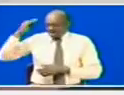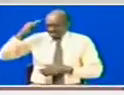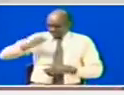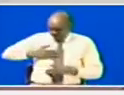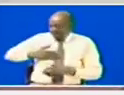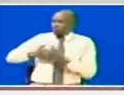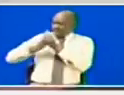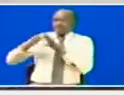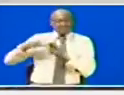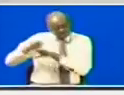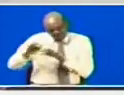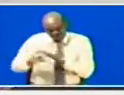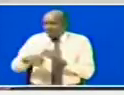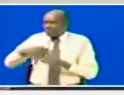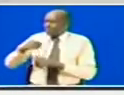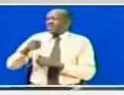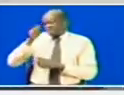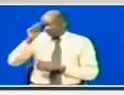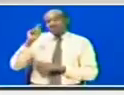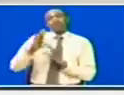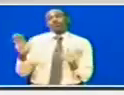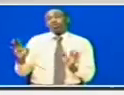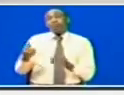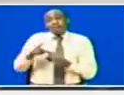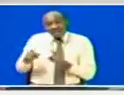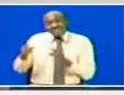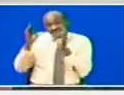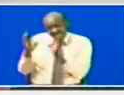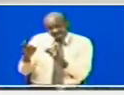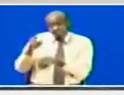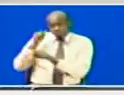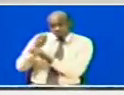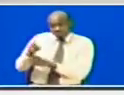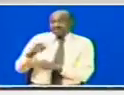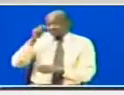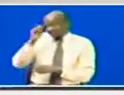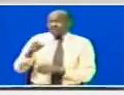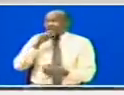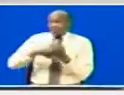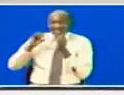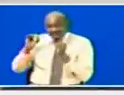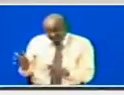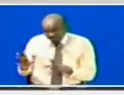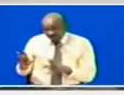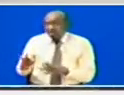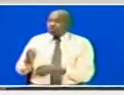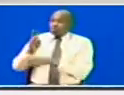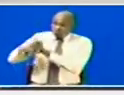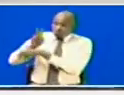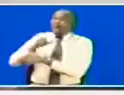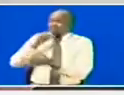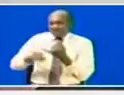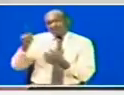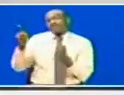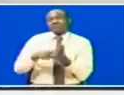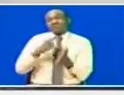Hapa nimekuja kukuauni, haina tatizo ile. Lakini iwapo kufanya hivyo ndio kuja kunikalia na kunigandamiza na kunionyesha kwamba siwezi lolote